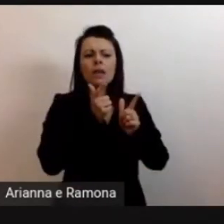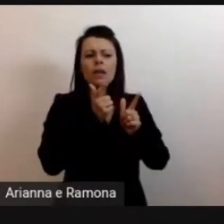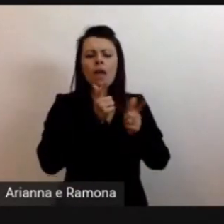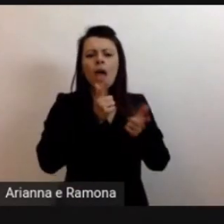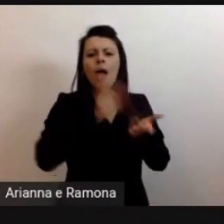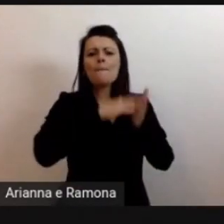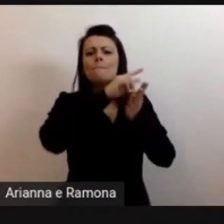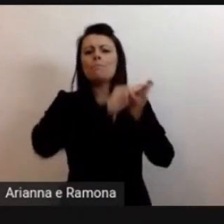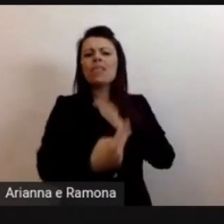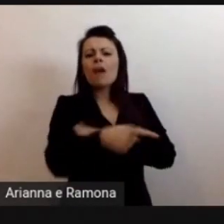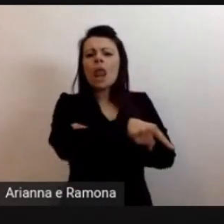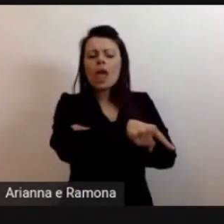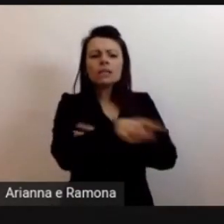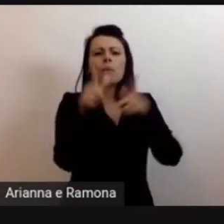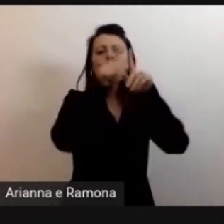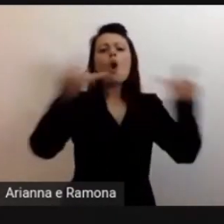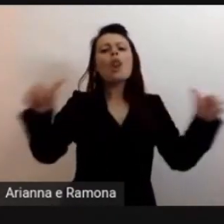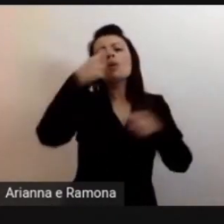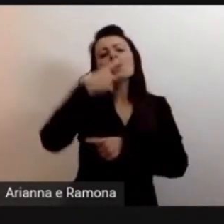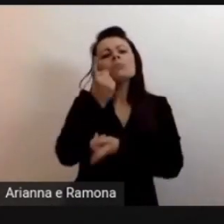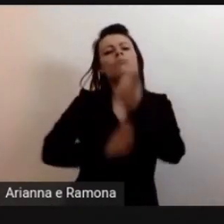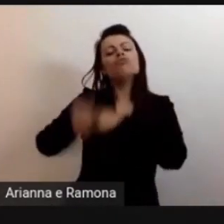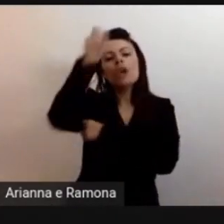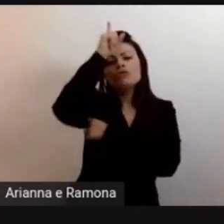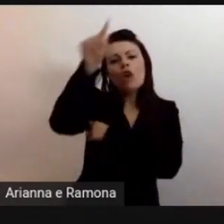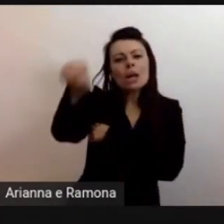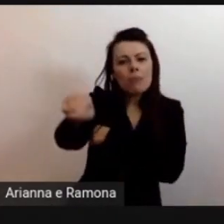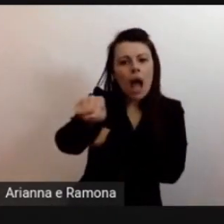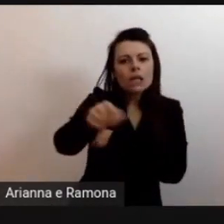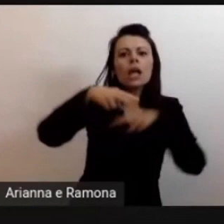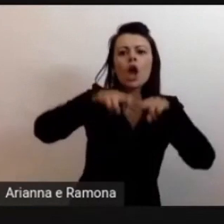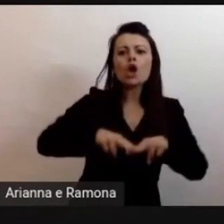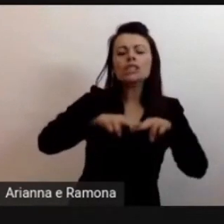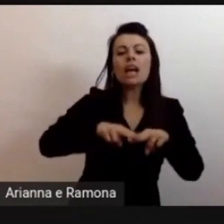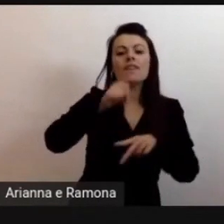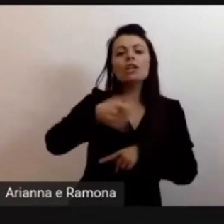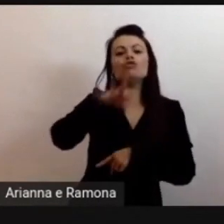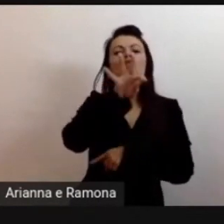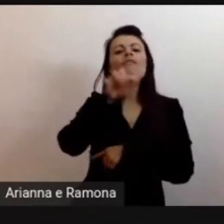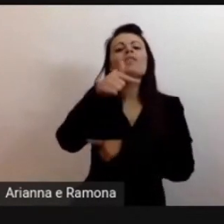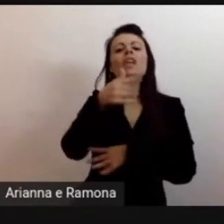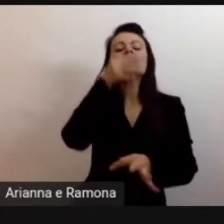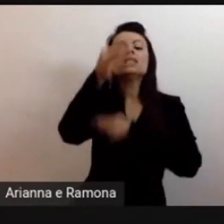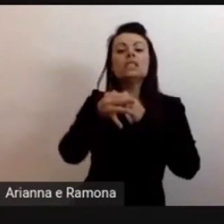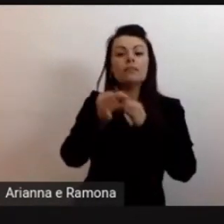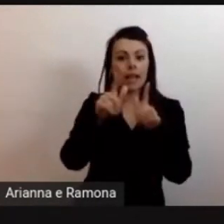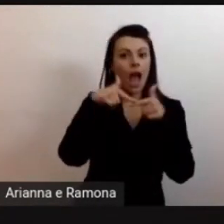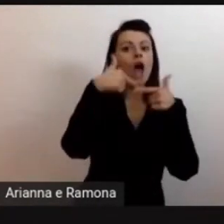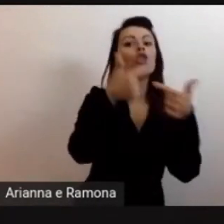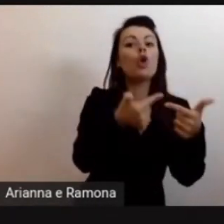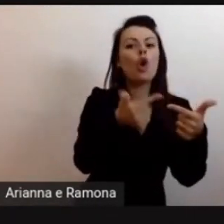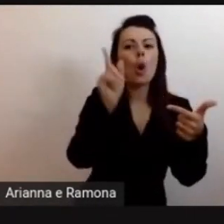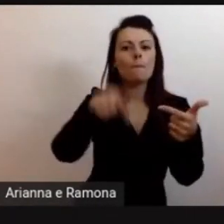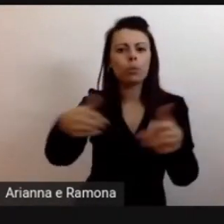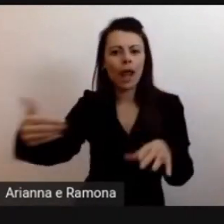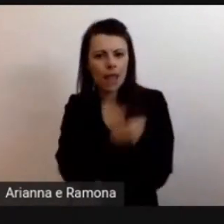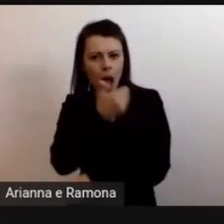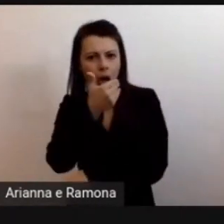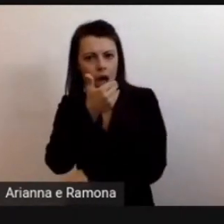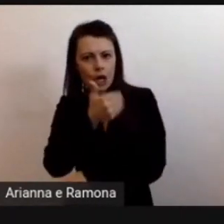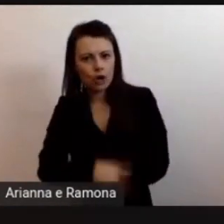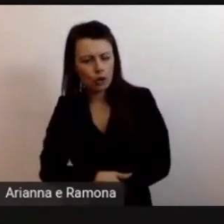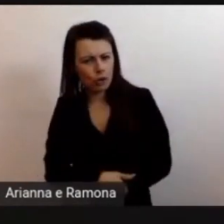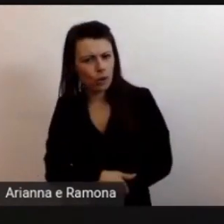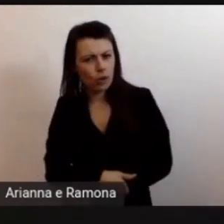lingue di ceppo germanico dove gift vuol dire dono ma anche da notte è quello che dicono di processi